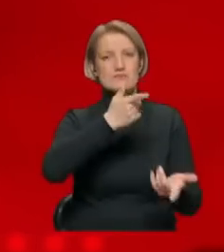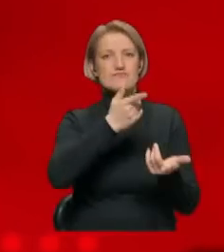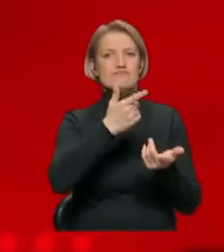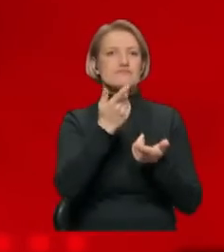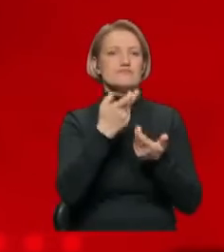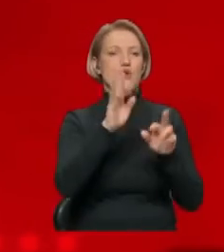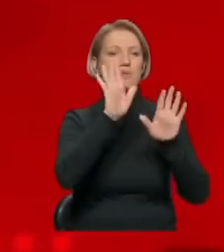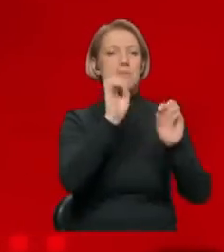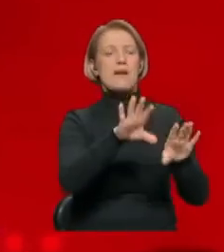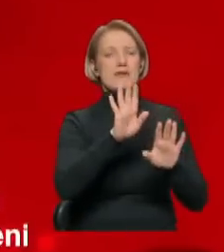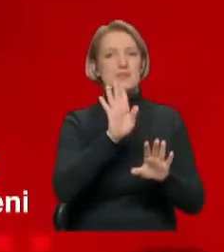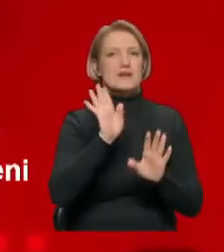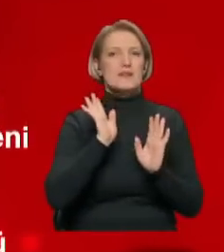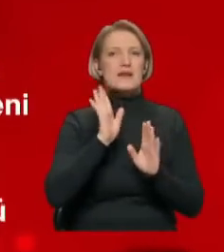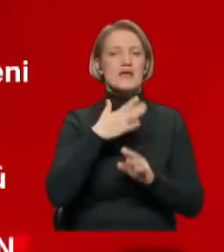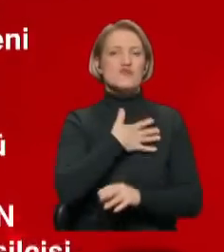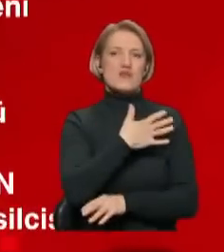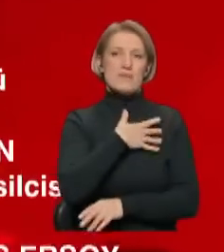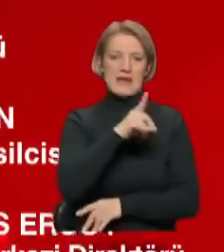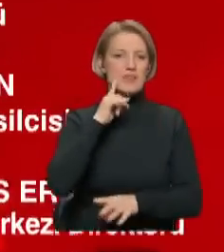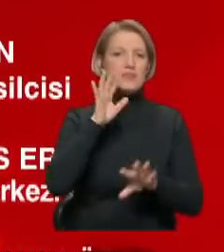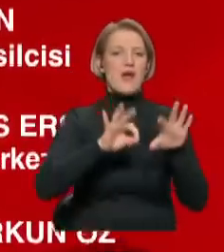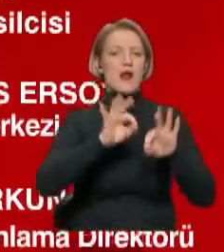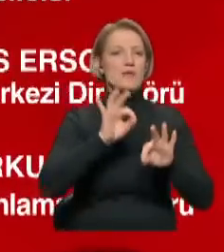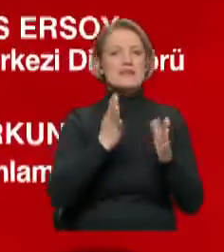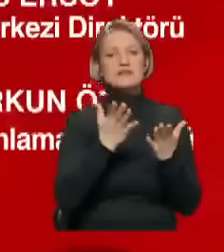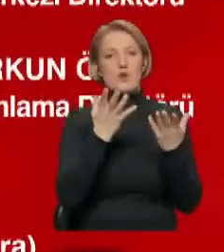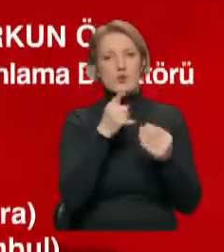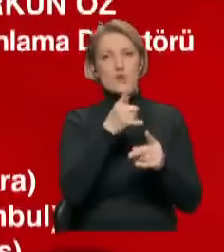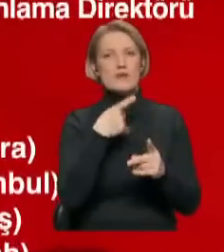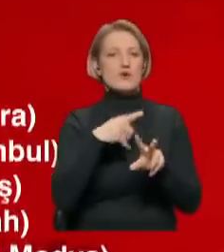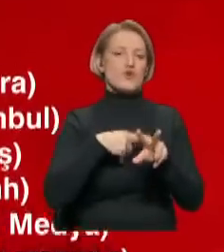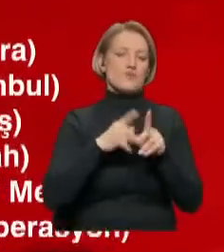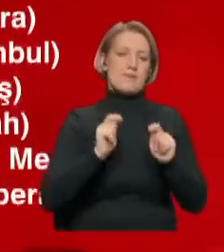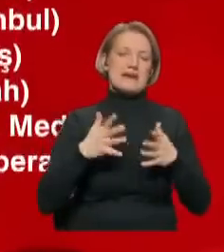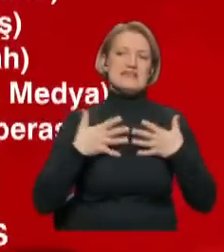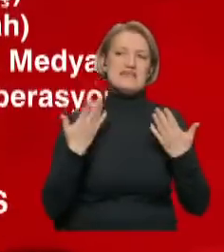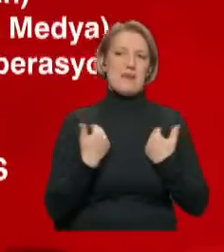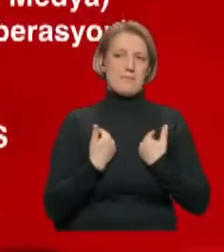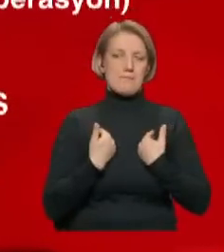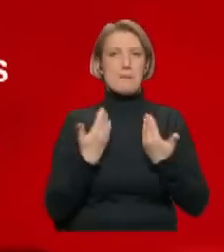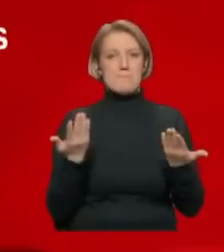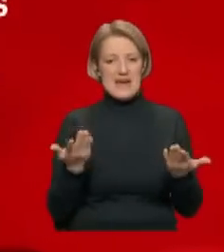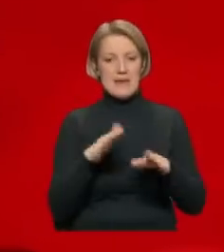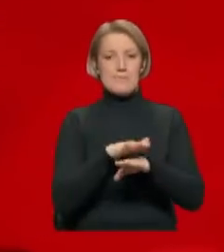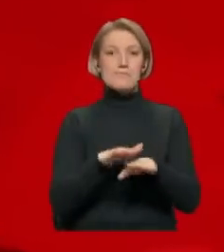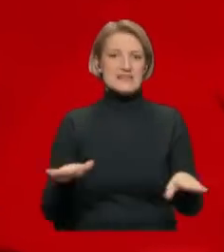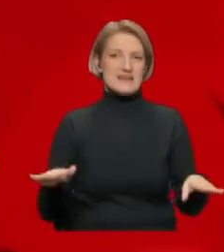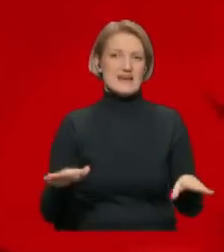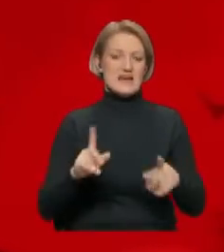ama noktada Cumhuriyet Halk Partisi'nin değerlenme değerlendirmeleri nasıl olur onlara da bir yorum yapmak istemem Peki masaya